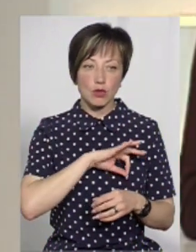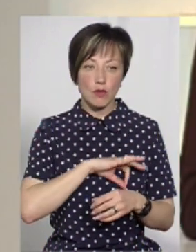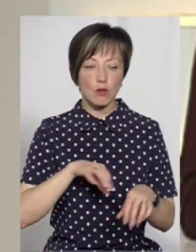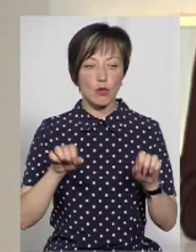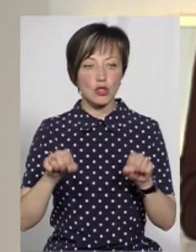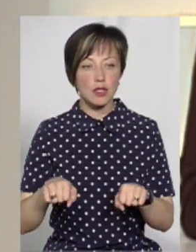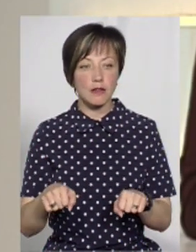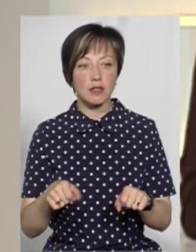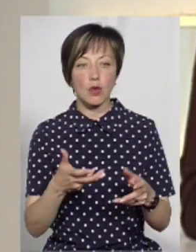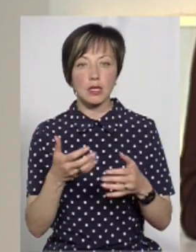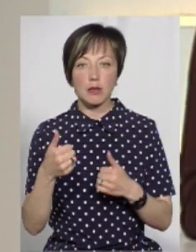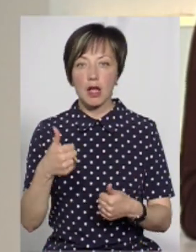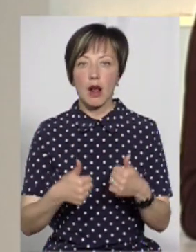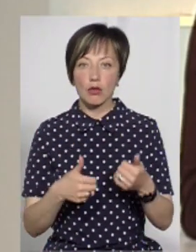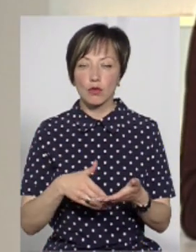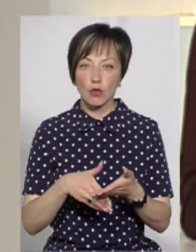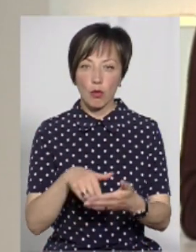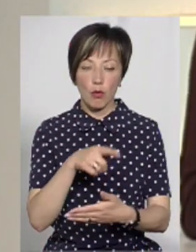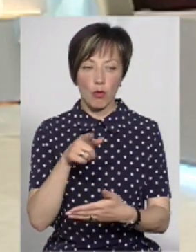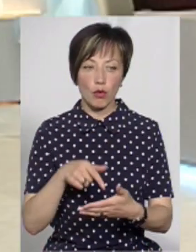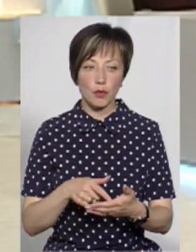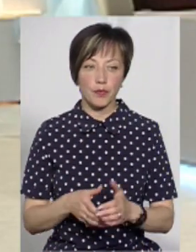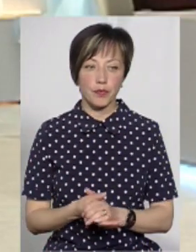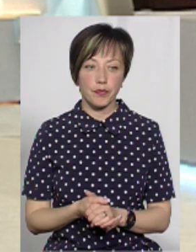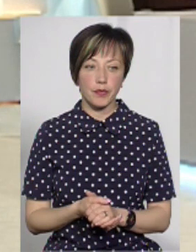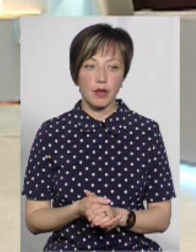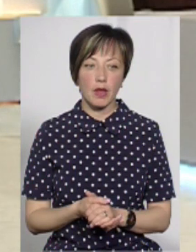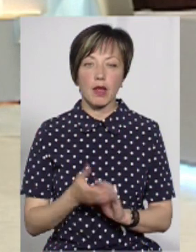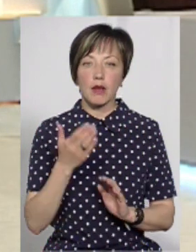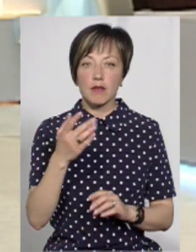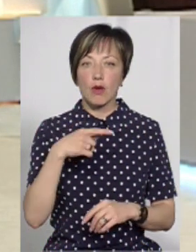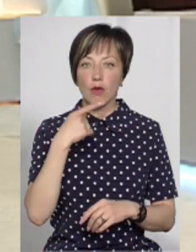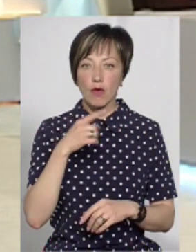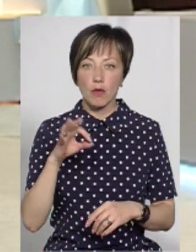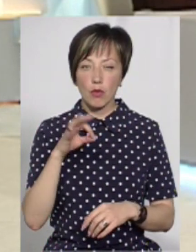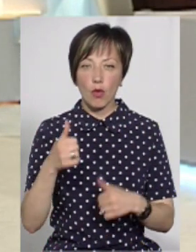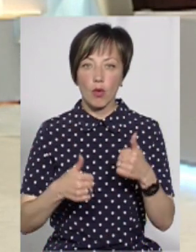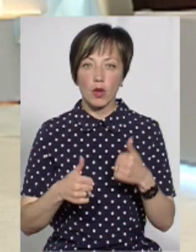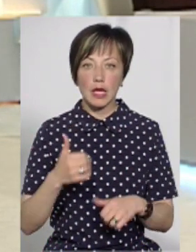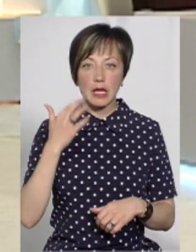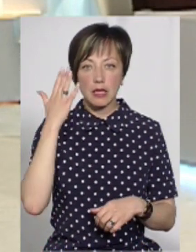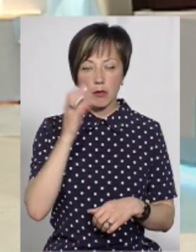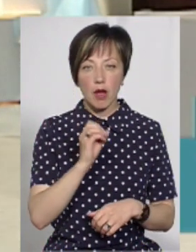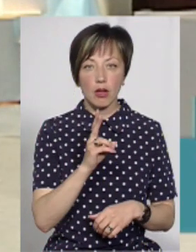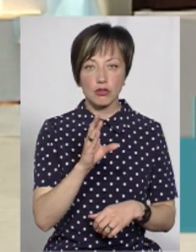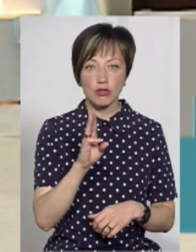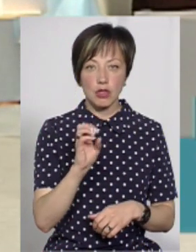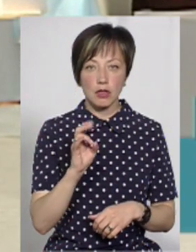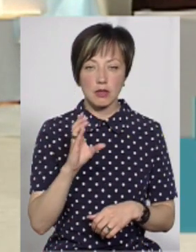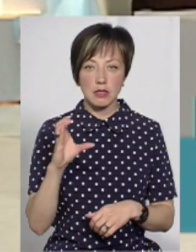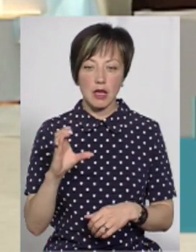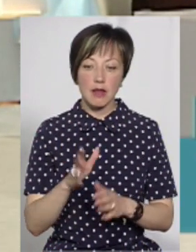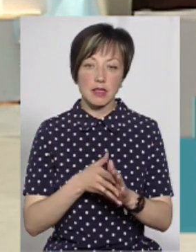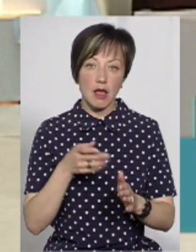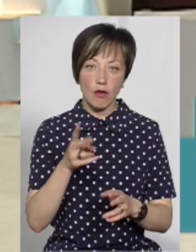використовують можливість отримати грантову допомогу? Ви говорите зараз про конкурс Dream Actions. До речі, хто ще не встиг написати